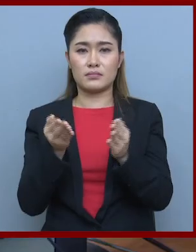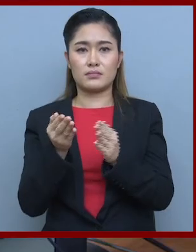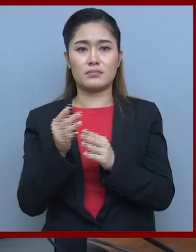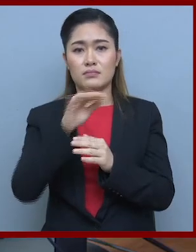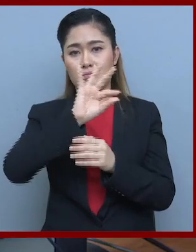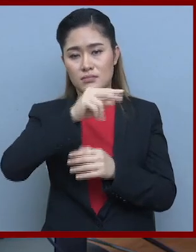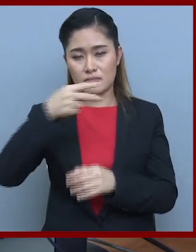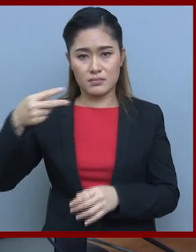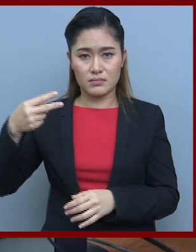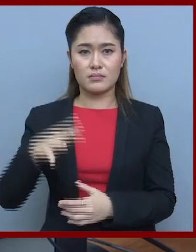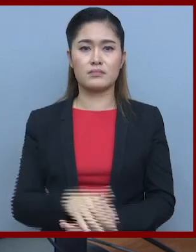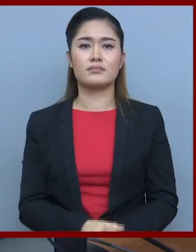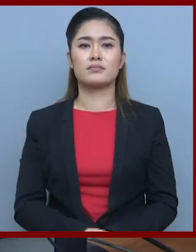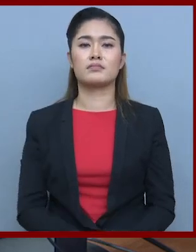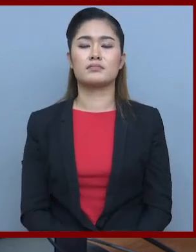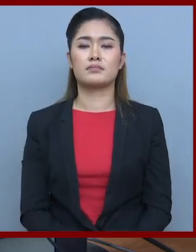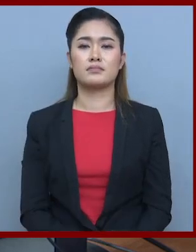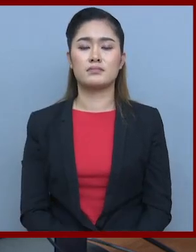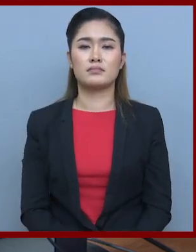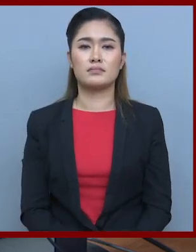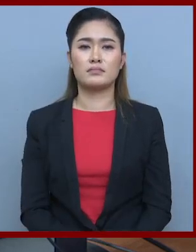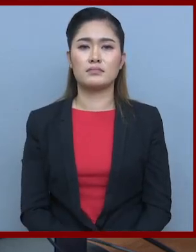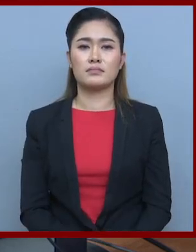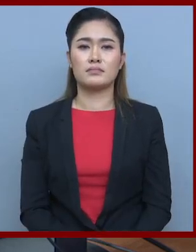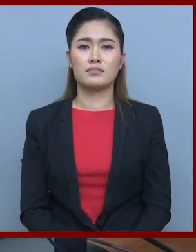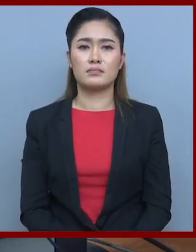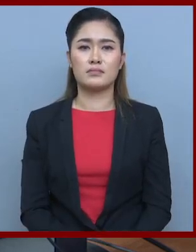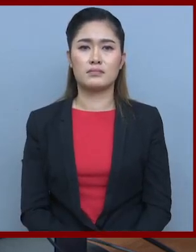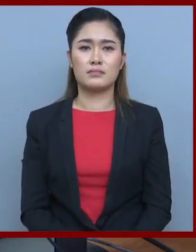text 1. text